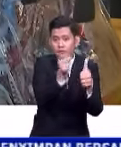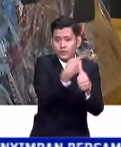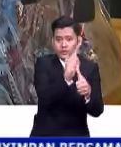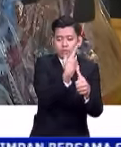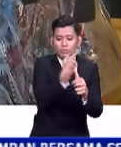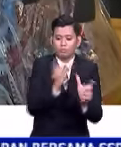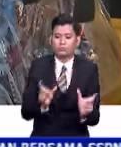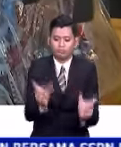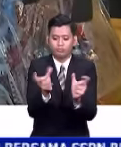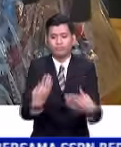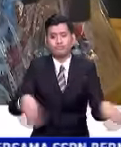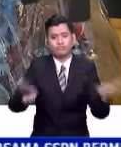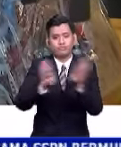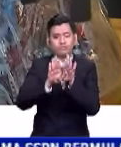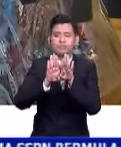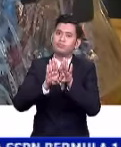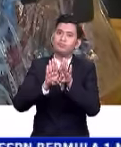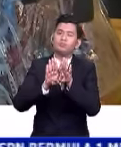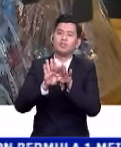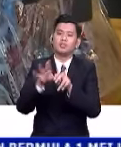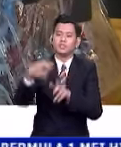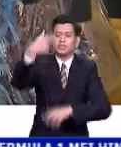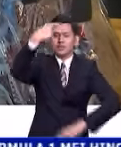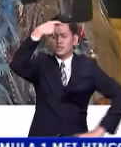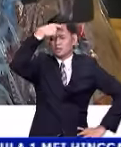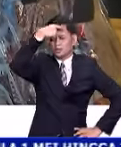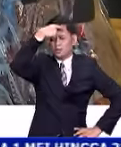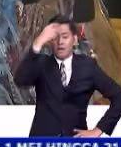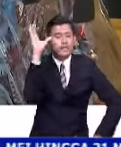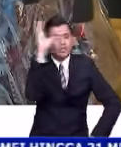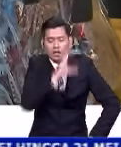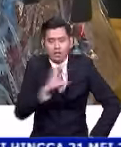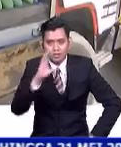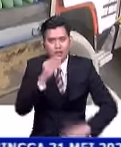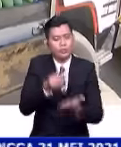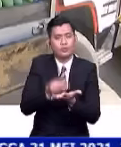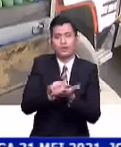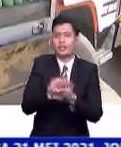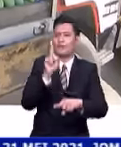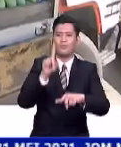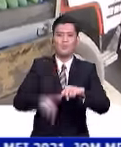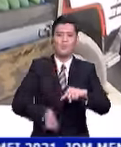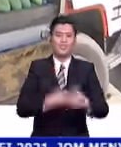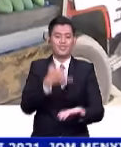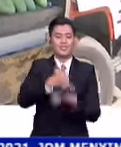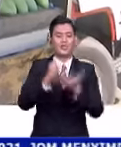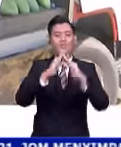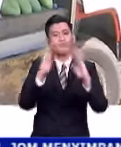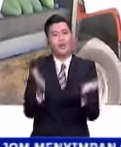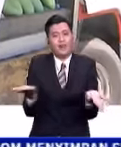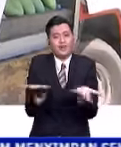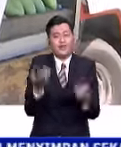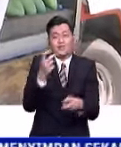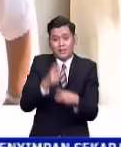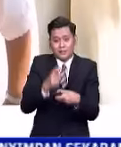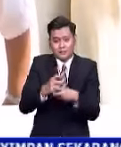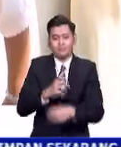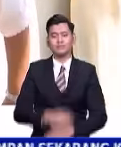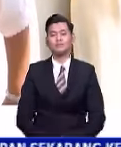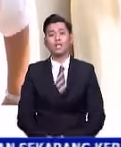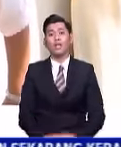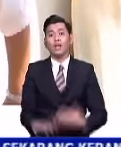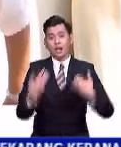dia tutup kan. Kita nak cari pendapatan pun tak ada duduk kat rumah. Segelintir peniaga ditemui